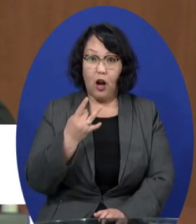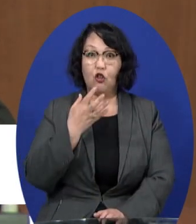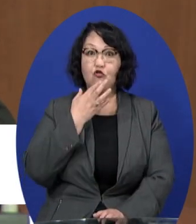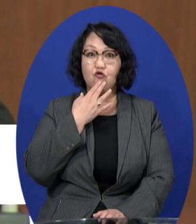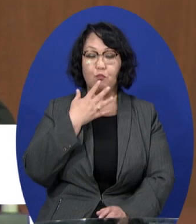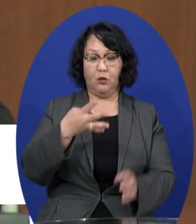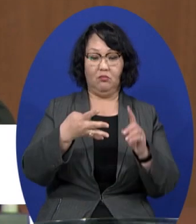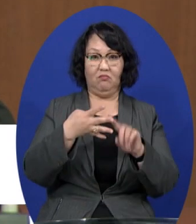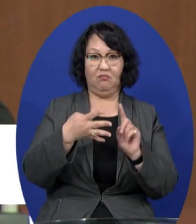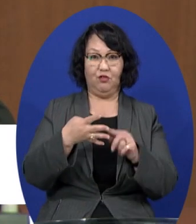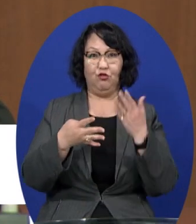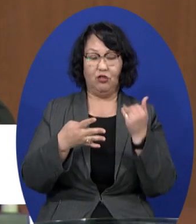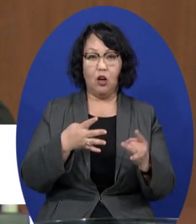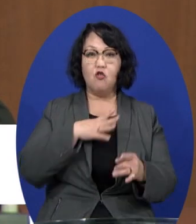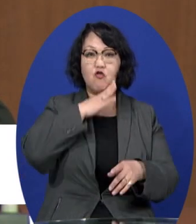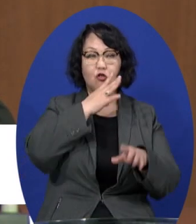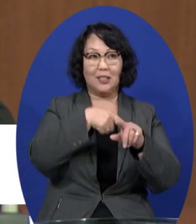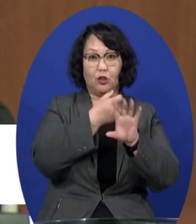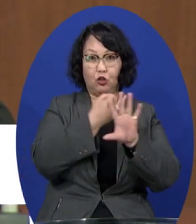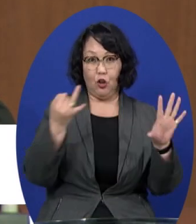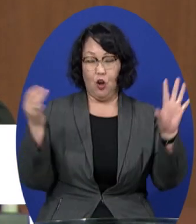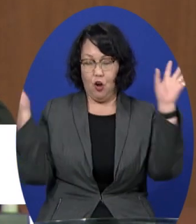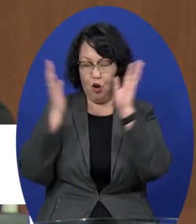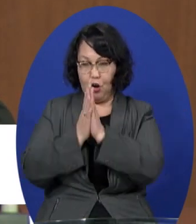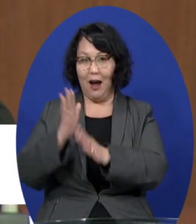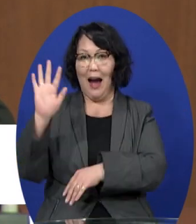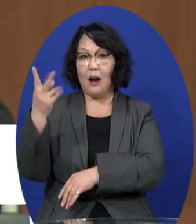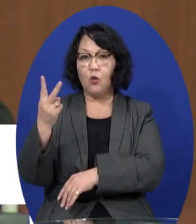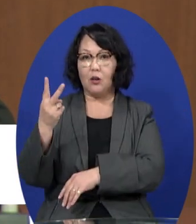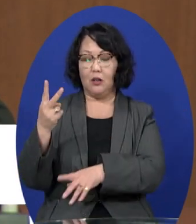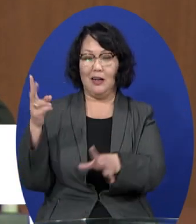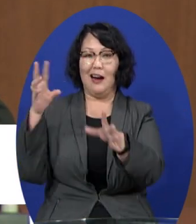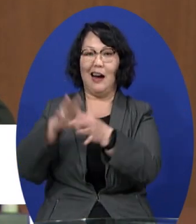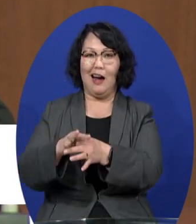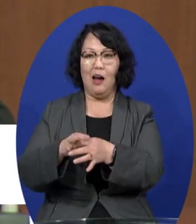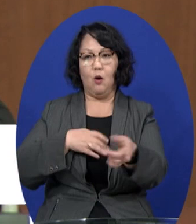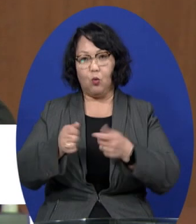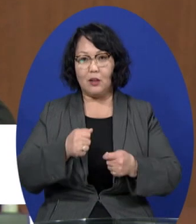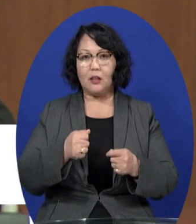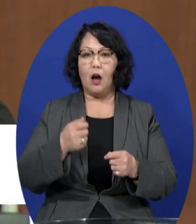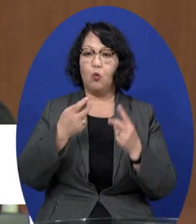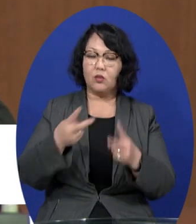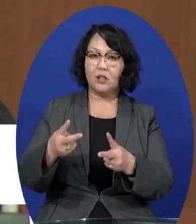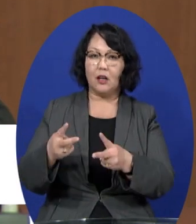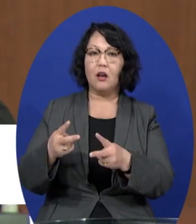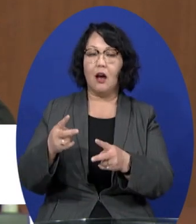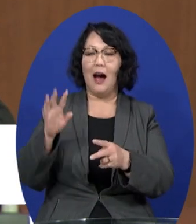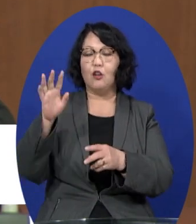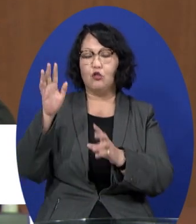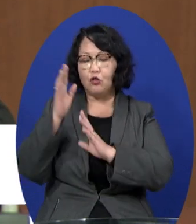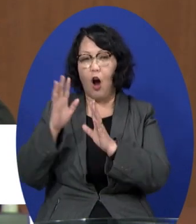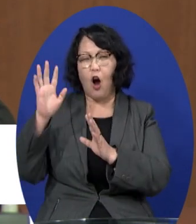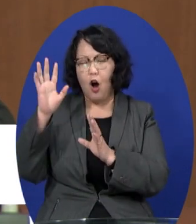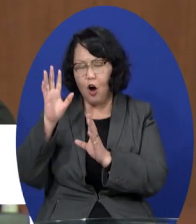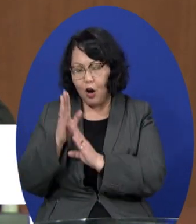төвшинлүүгээ ороход бол тэг 7 цагаас тэг цаг хүртэл худалдаа үйлчлэгийг эрхэлж болох нэ гэд ингээд энэ